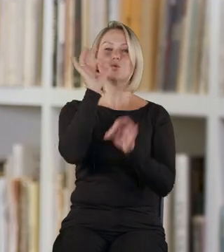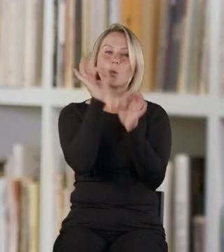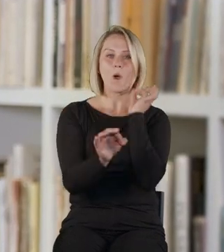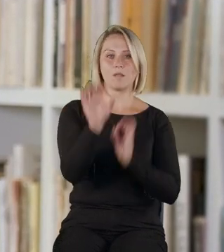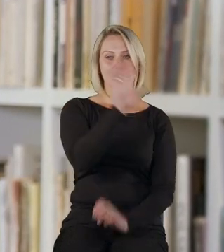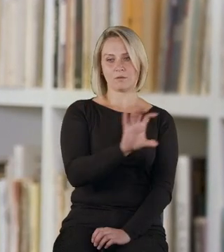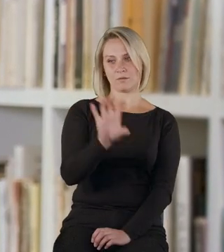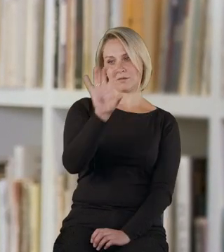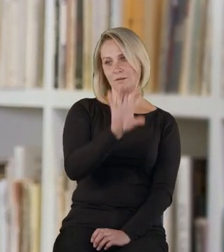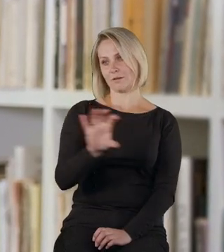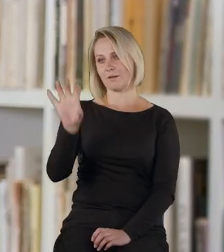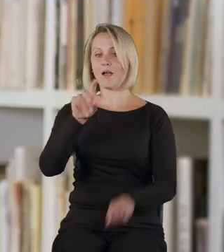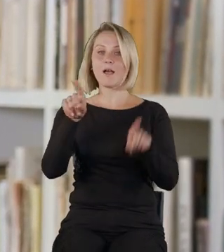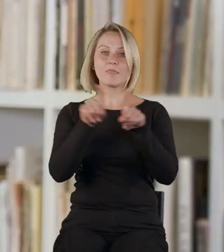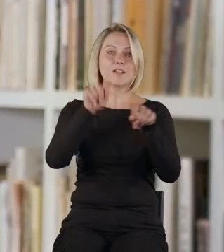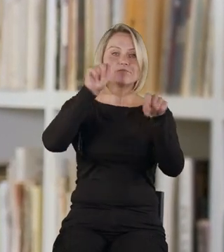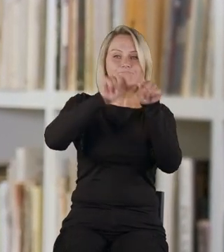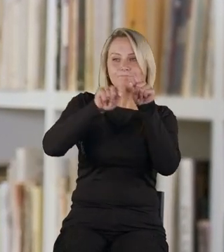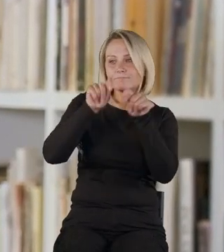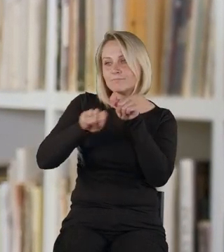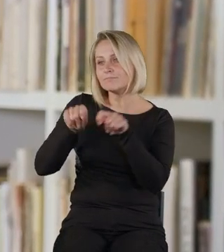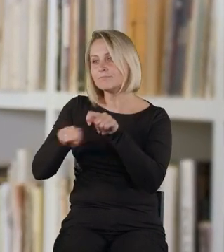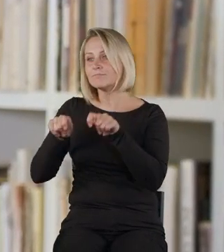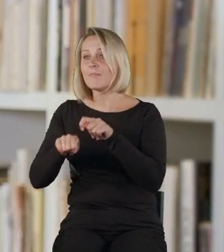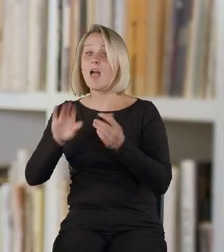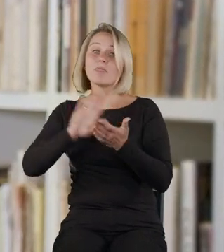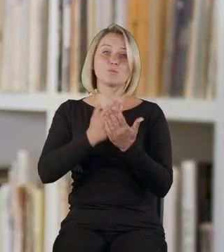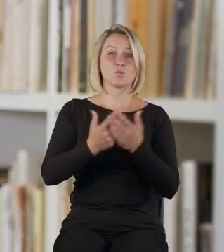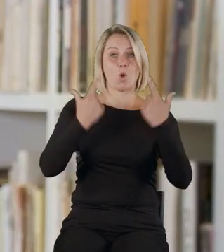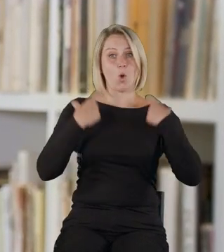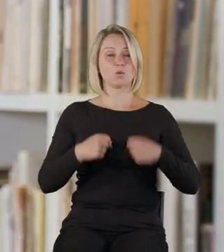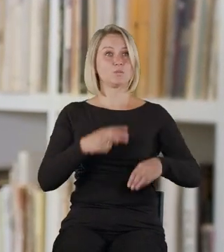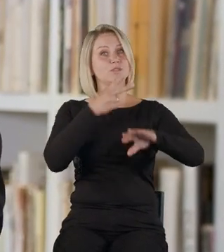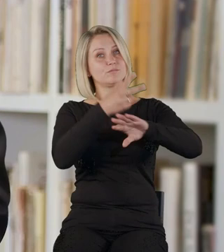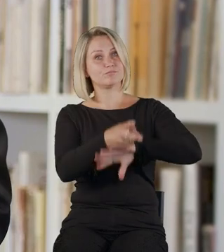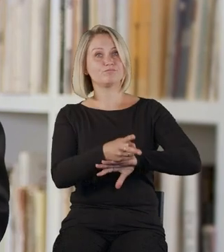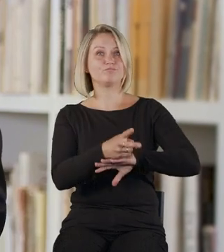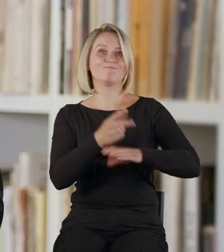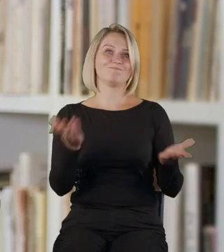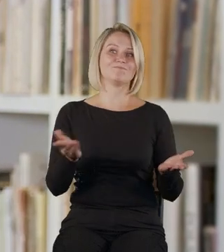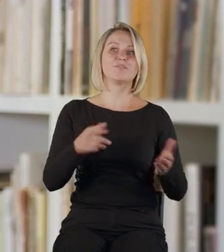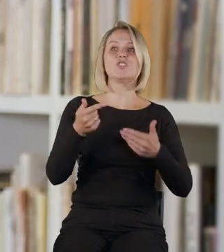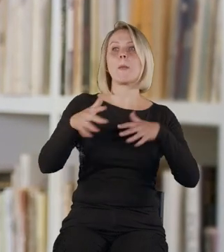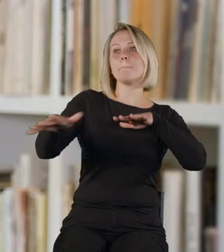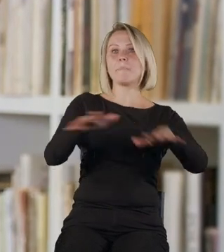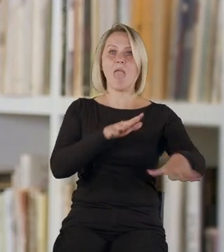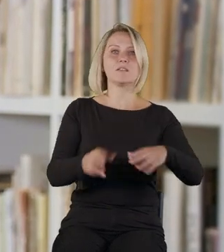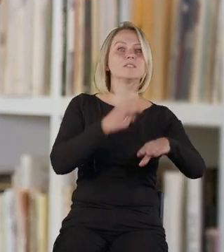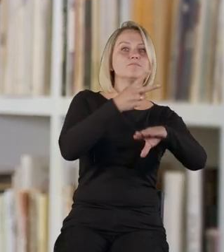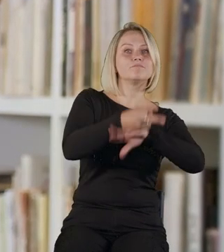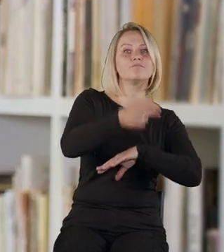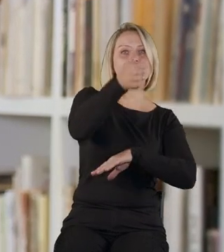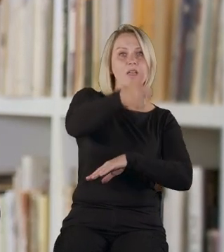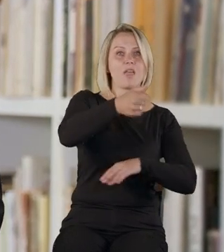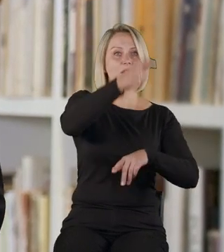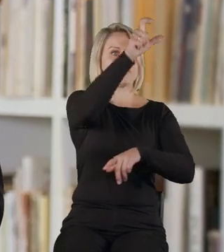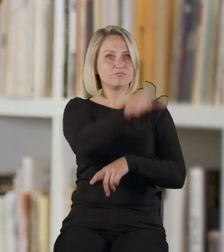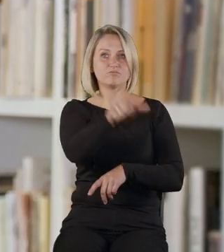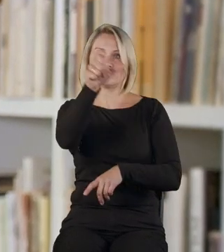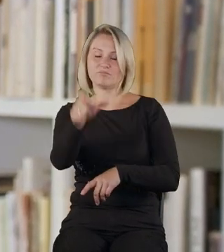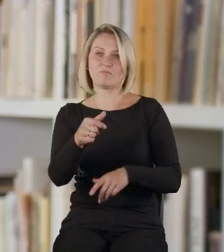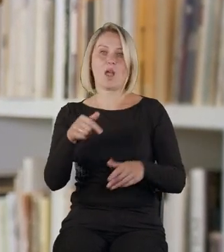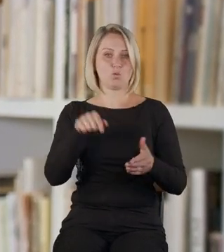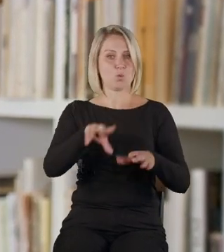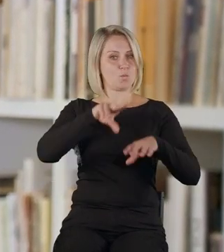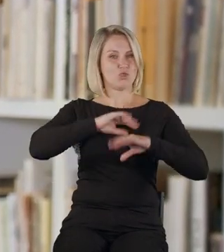oferty i zbadania jej niż rzeczywista wizyta w uniwersytecie, która zwykle zamyka się w obrębie jednego wydziału czy instytutu.